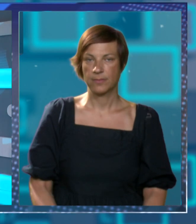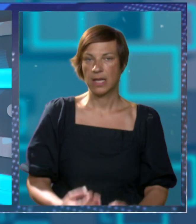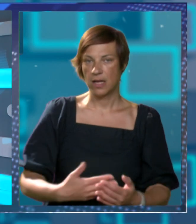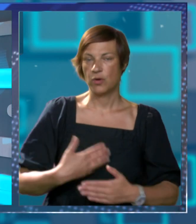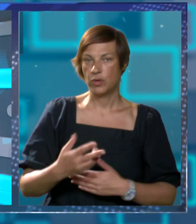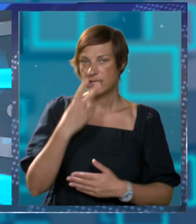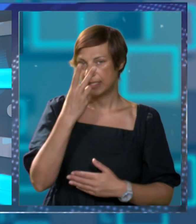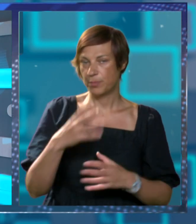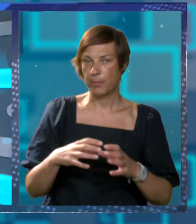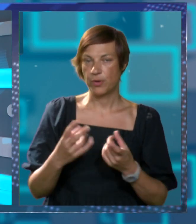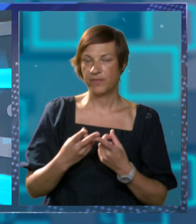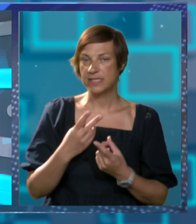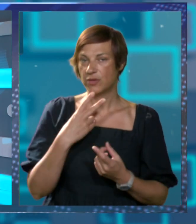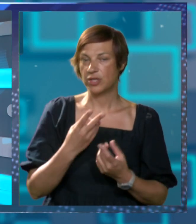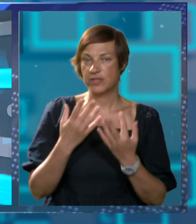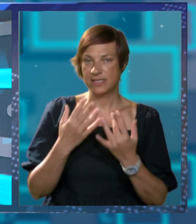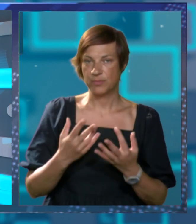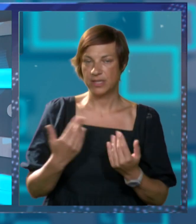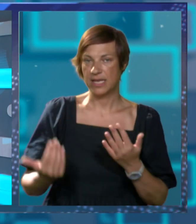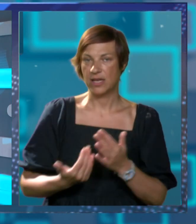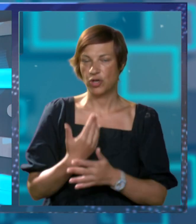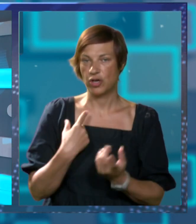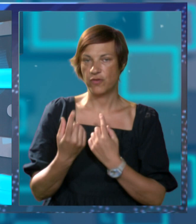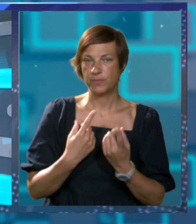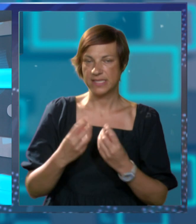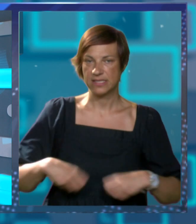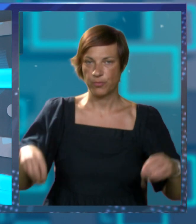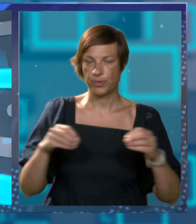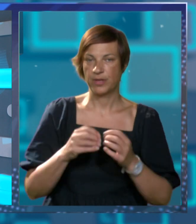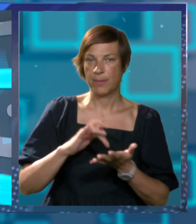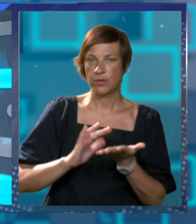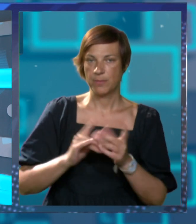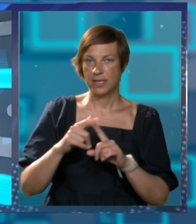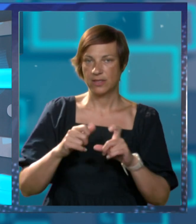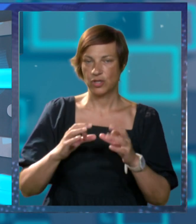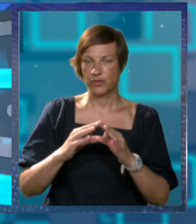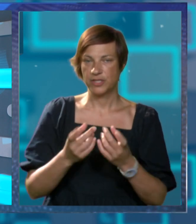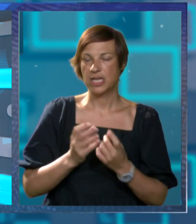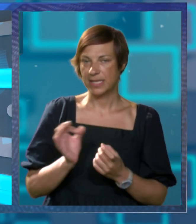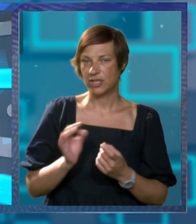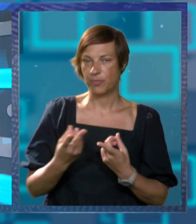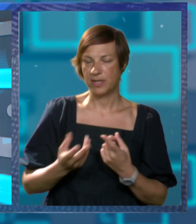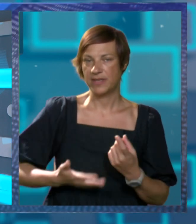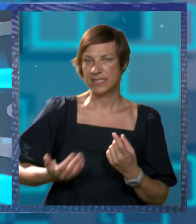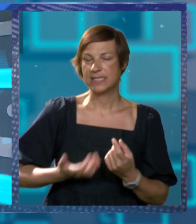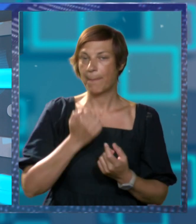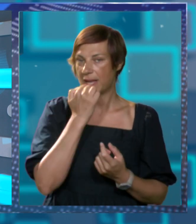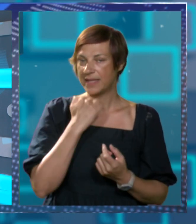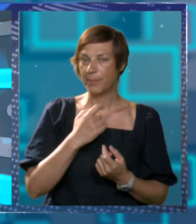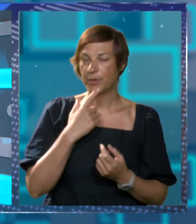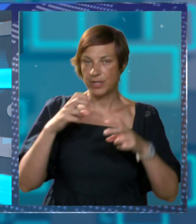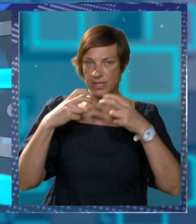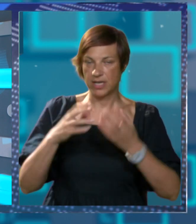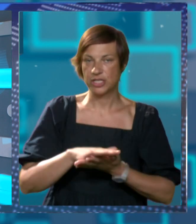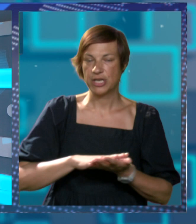U nastavku slijedi blok vijesti u kojem donosimo detalje o novom cestovnom projektu na području Metkovića, ali i dobre vijesti za mlade poduzetnike